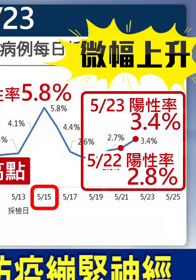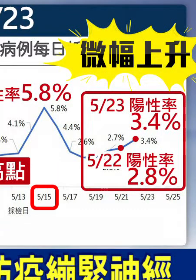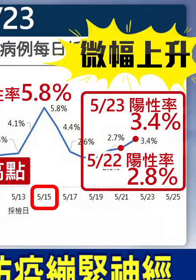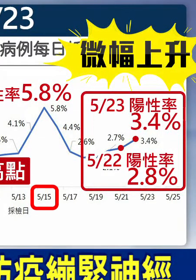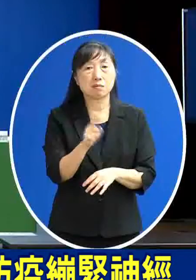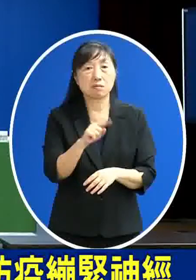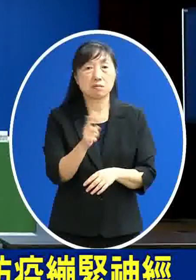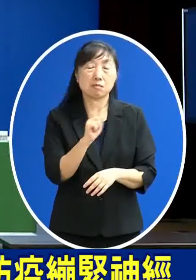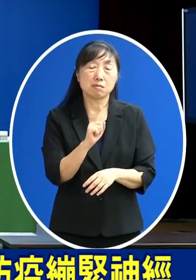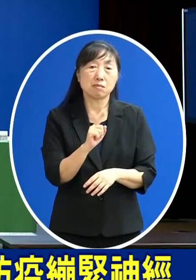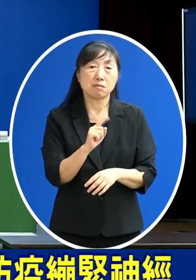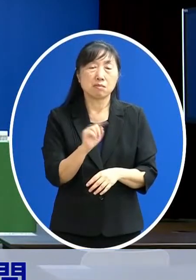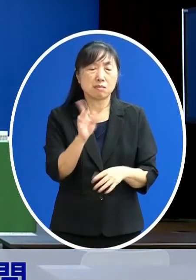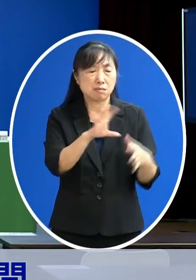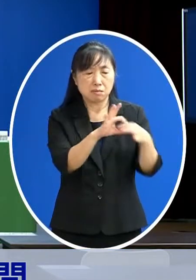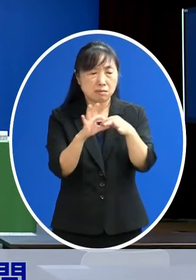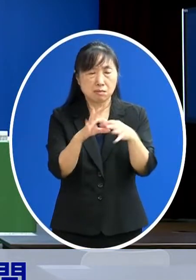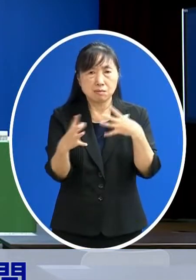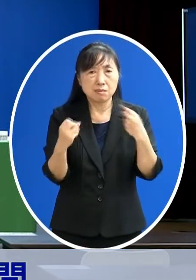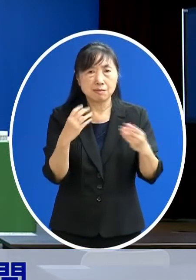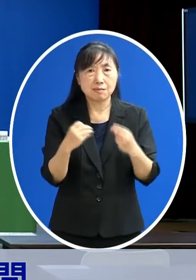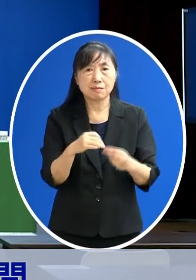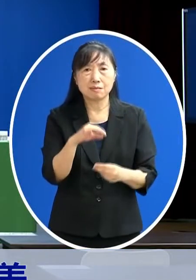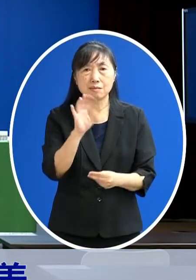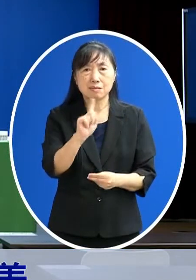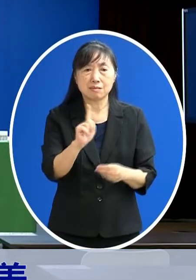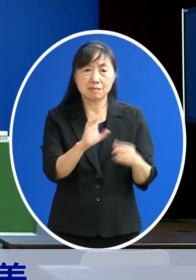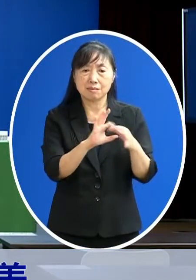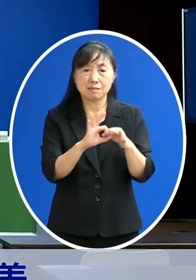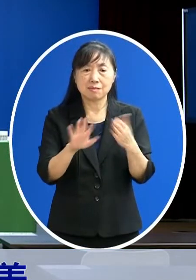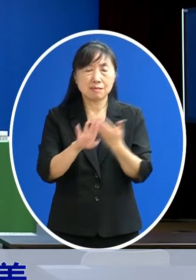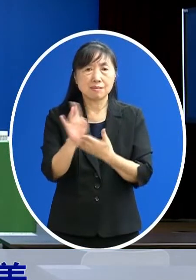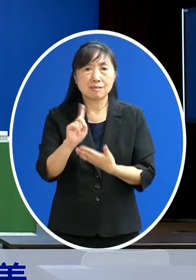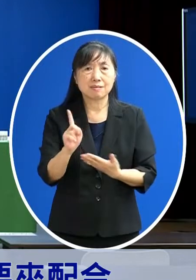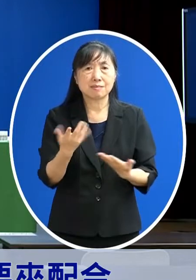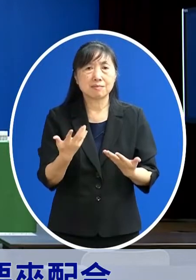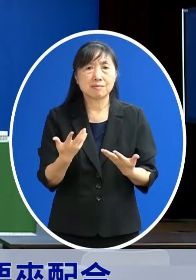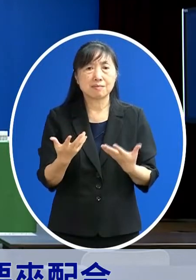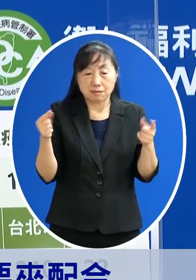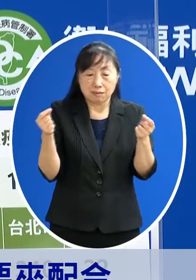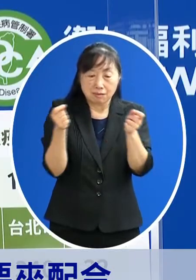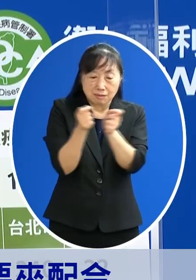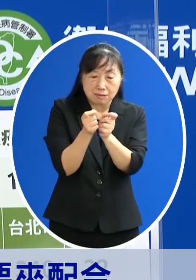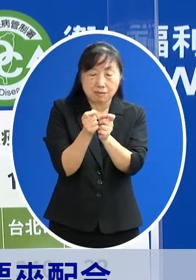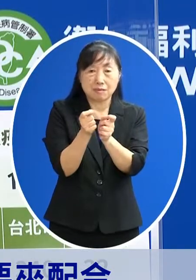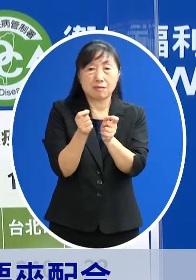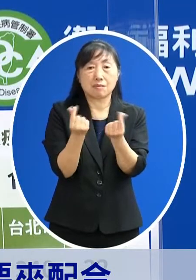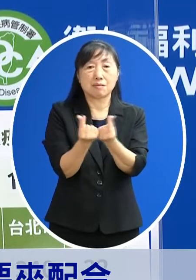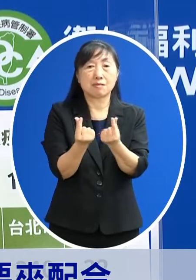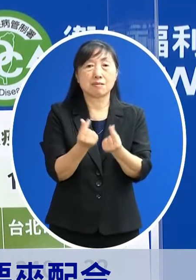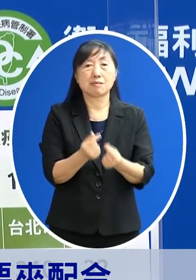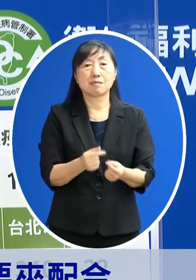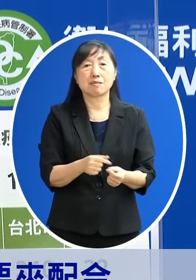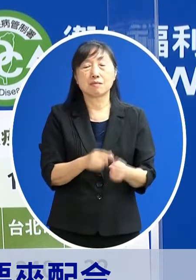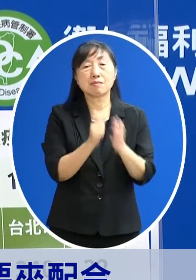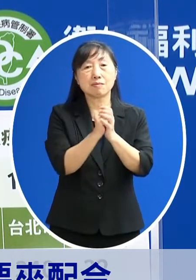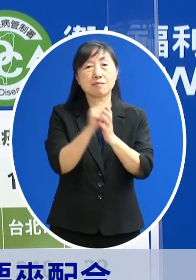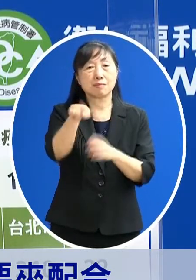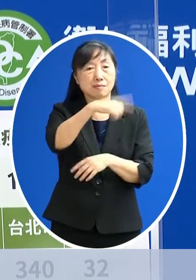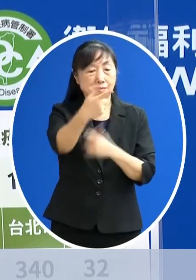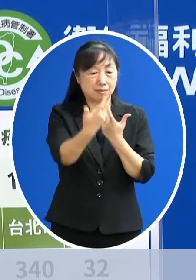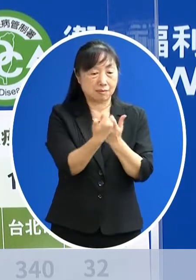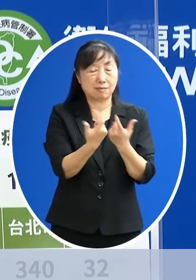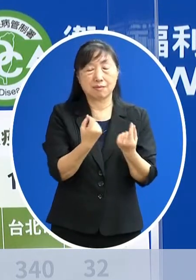正确的。 检验、检查、确诊之间，那一定会有一个时间差。拜托我们的人民大家一起要来配